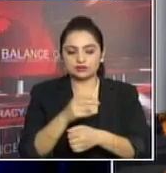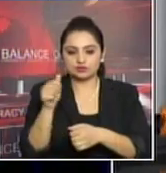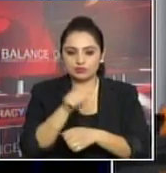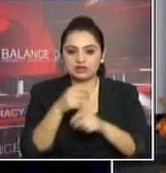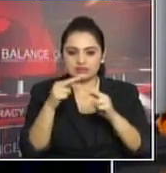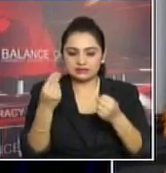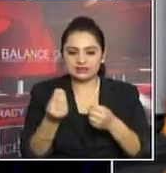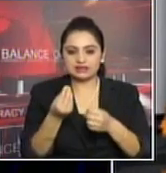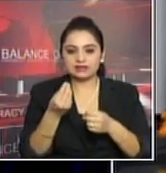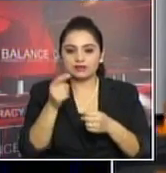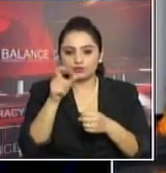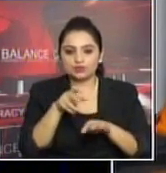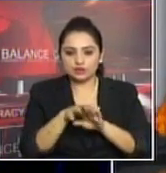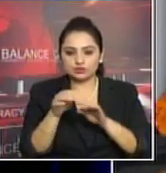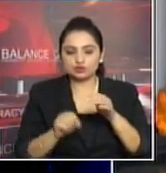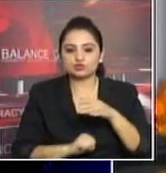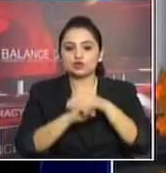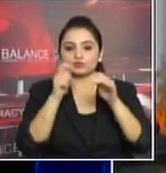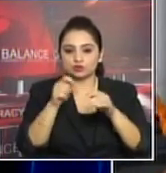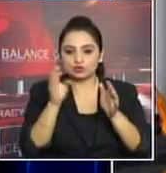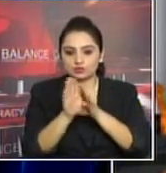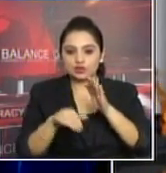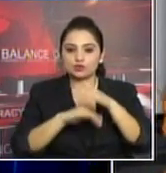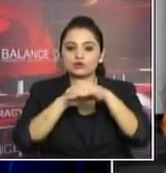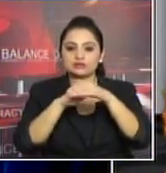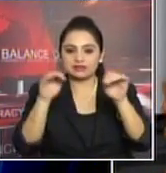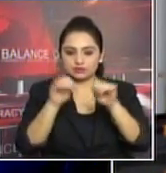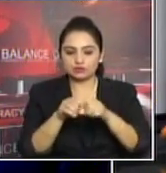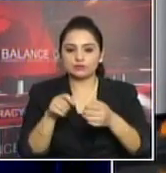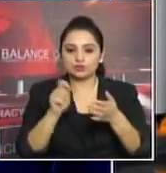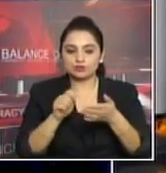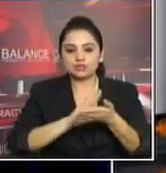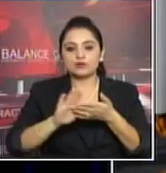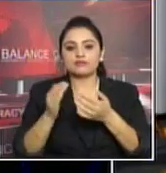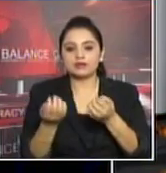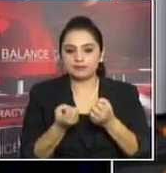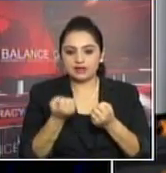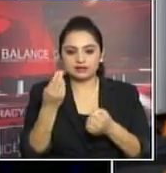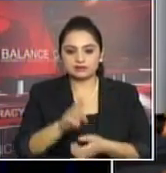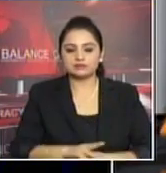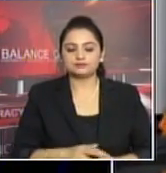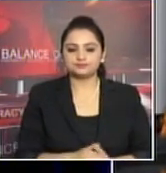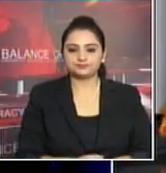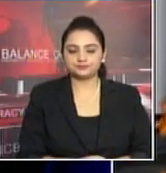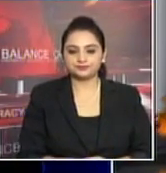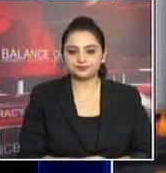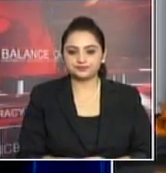समय अघि मात्रै सर्वोच्च अदालतबाट योग्यता सम्बन्धी मुद्दामा सफाई पाउनु भएको थियो।